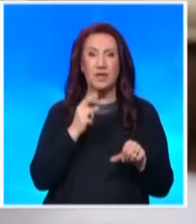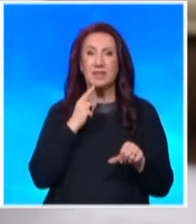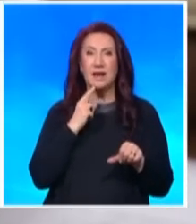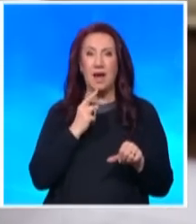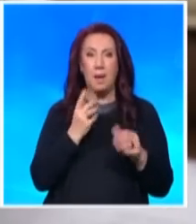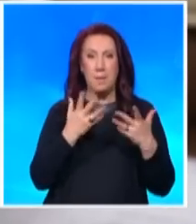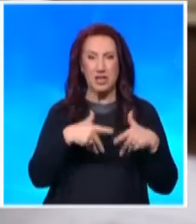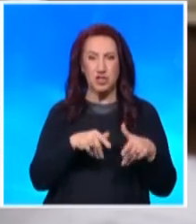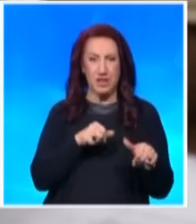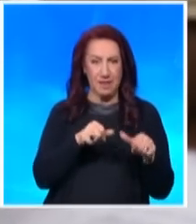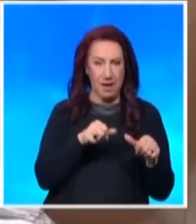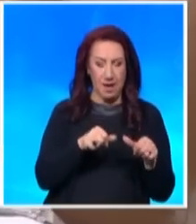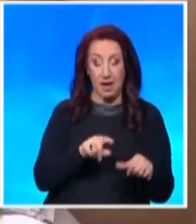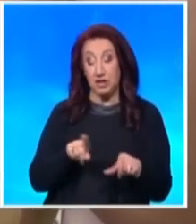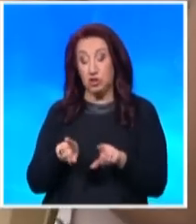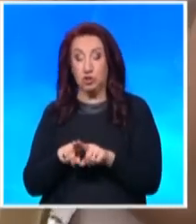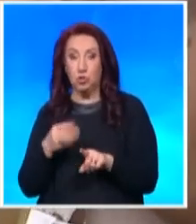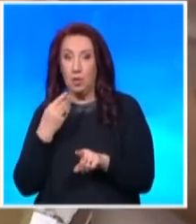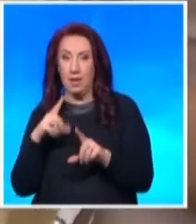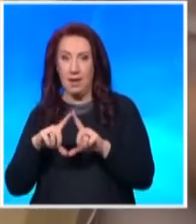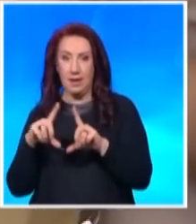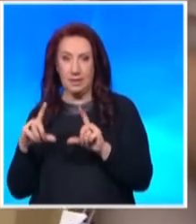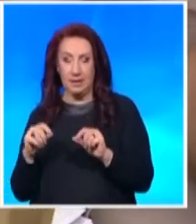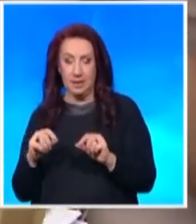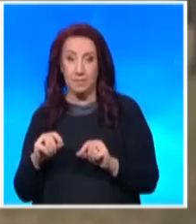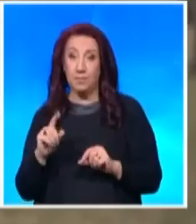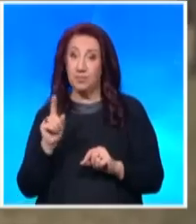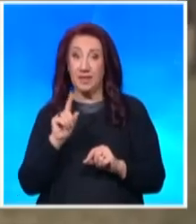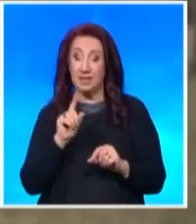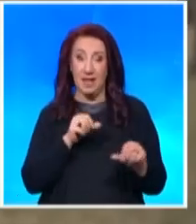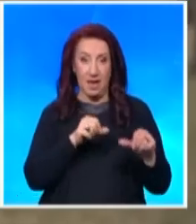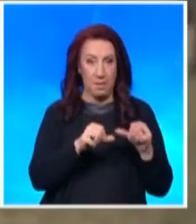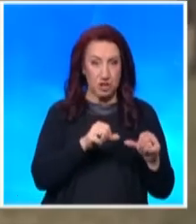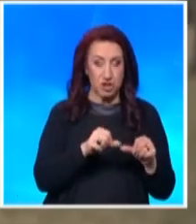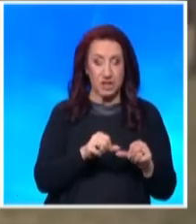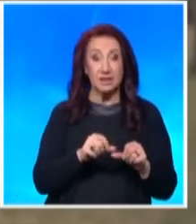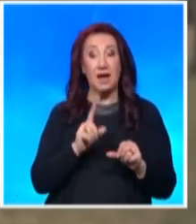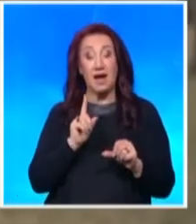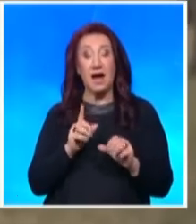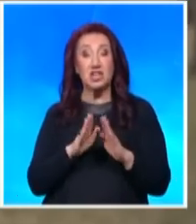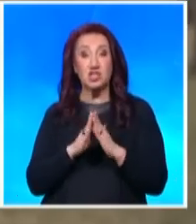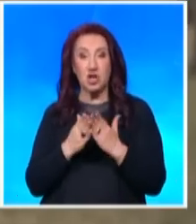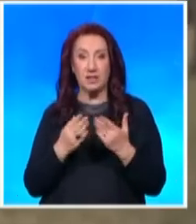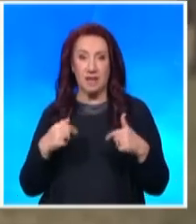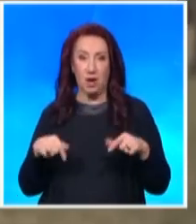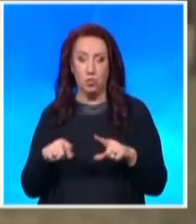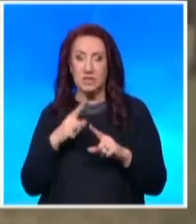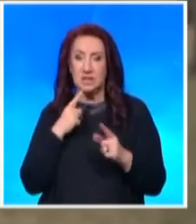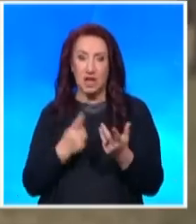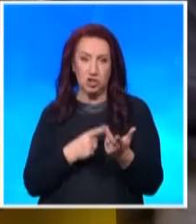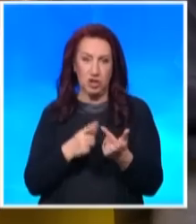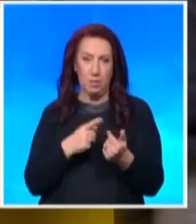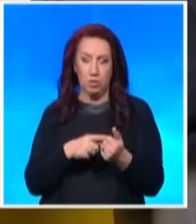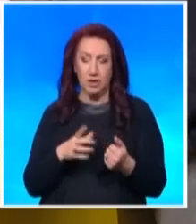Предстои не машината, а членовете на секционните комисии да преброят бюлетините генерирани от машината, наред